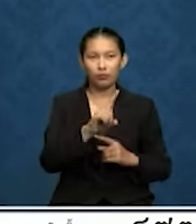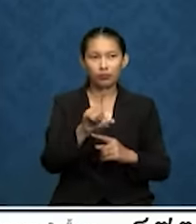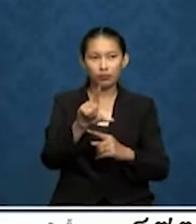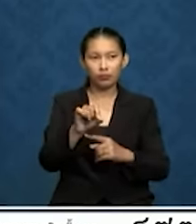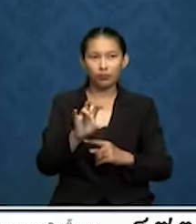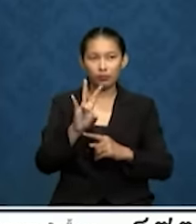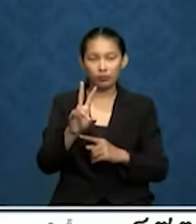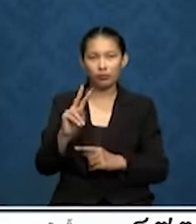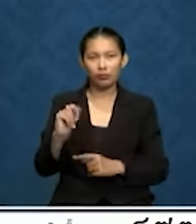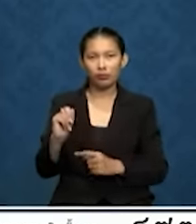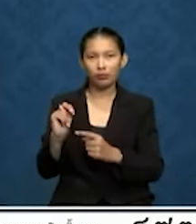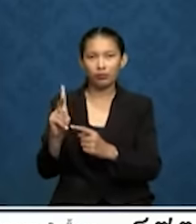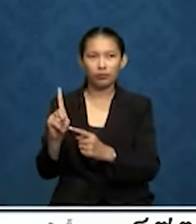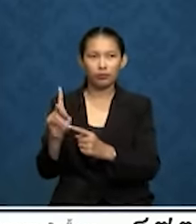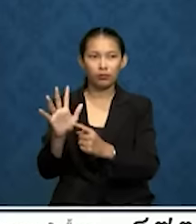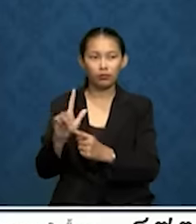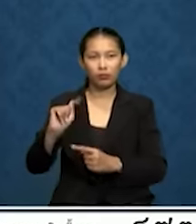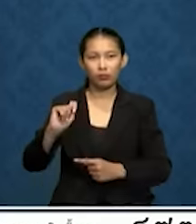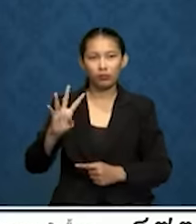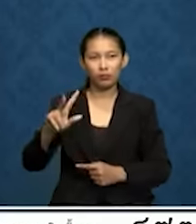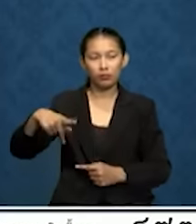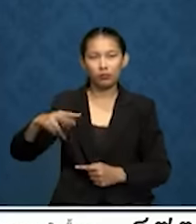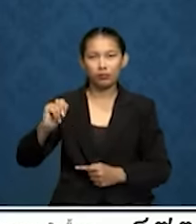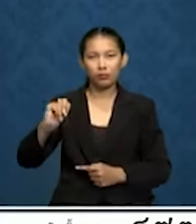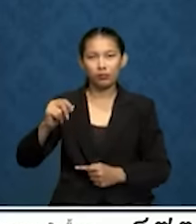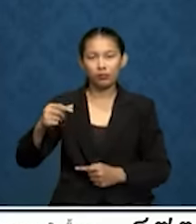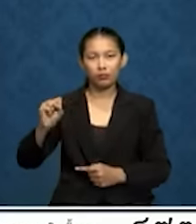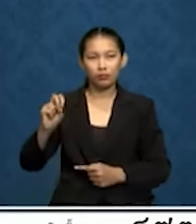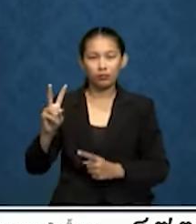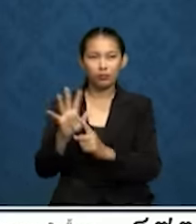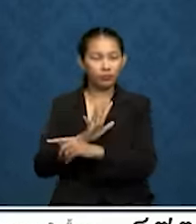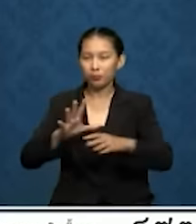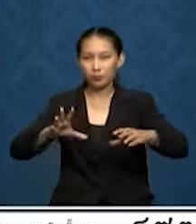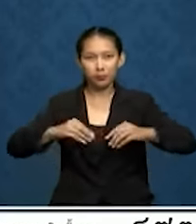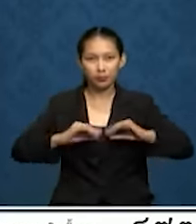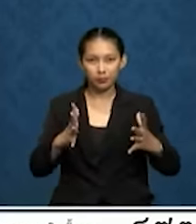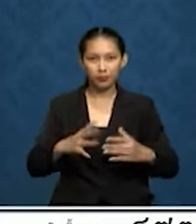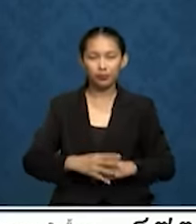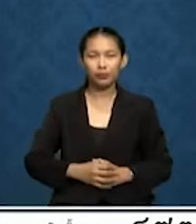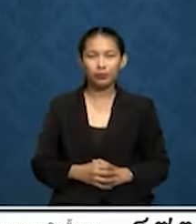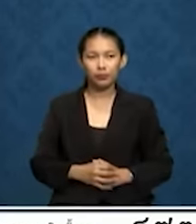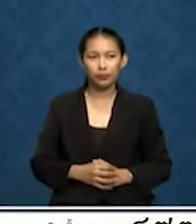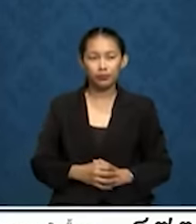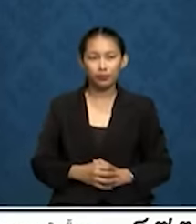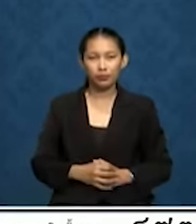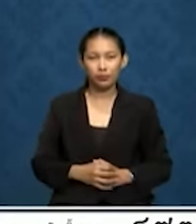127นายณัฐพงษ์พิพัฒน์ชัยสิริ ไม่เห็นชอบครับ